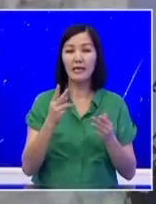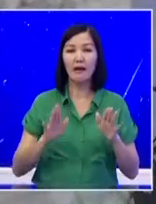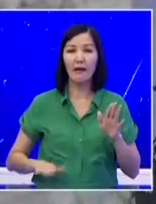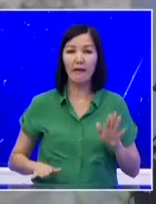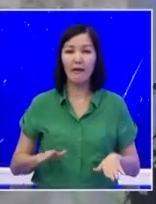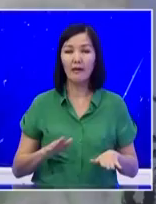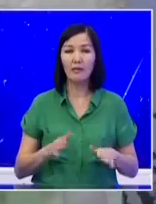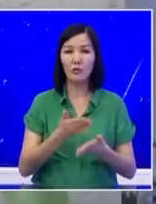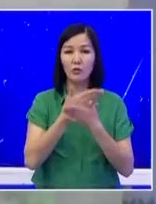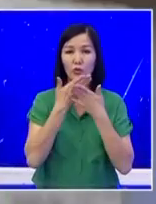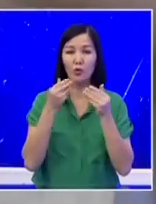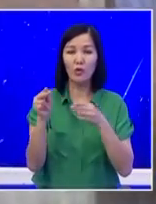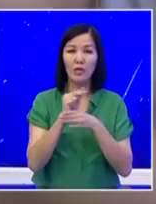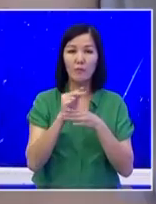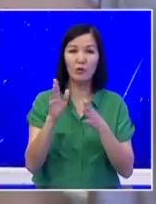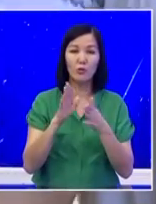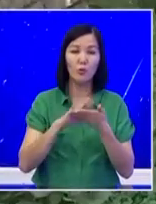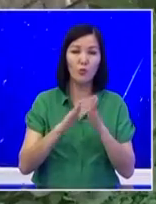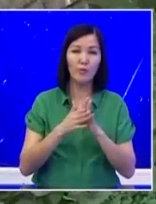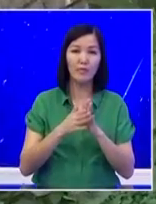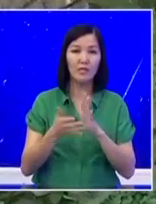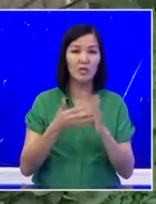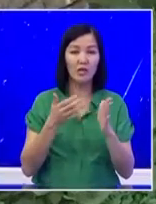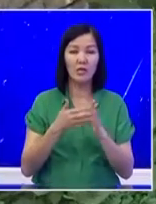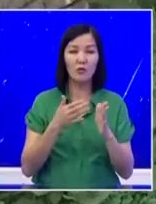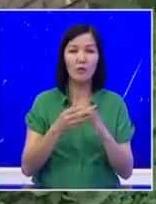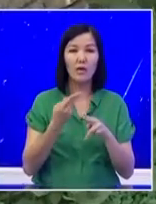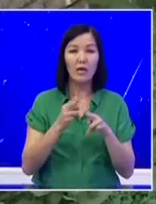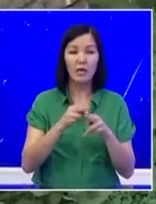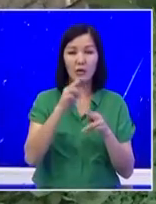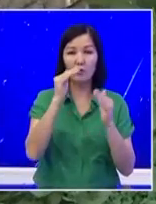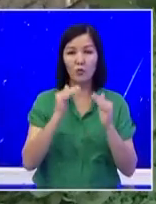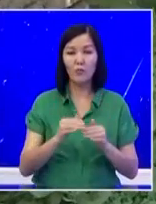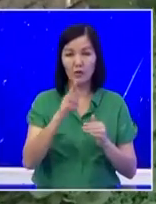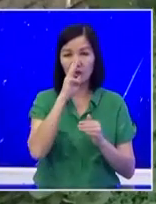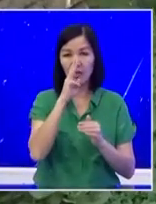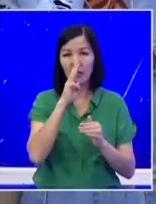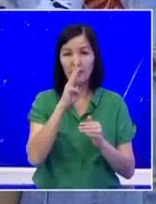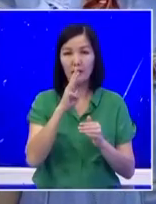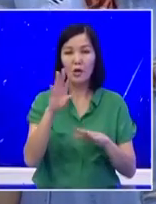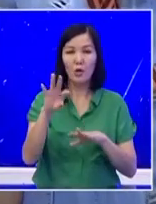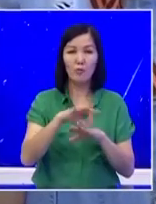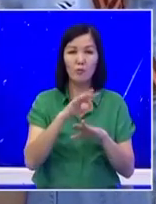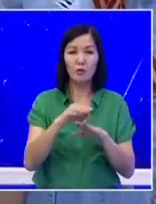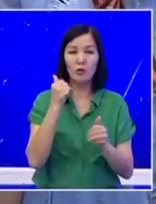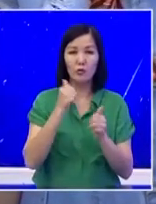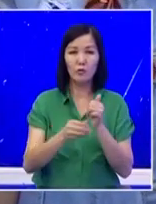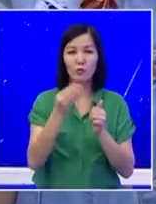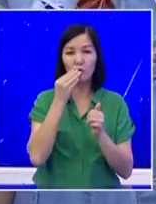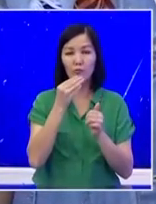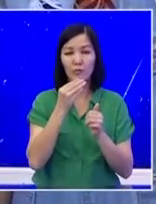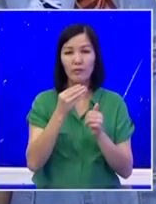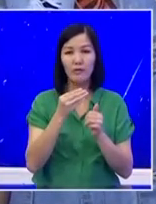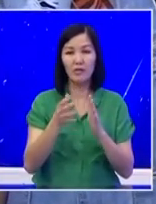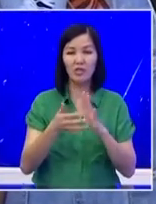бар. Емдетуге отбасының жағдайы көтермейді, ең төменгі жалақымен күнелтеді. Отағасын тапқан табысы күнделікті ішіп жемінен